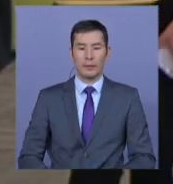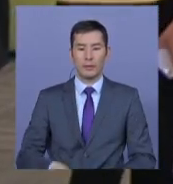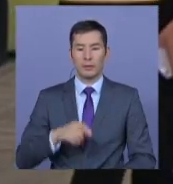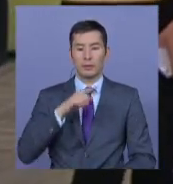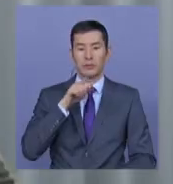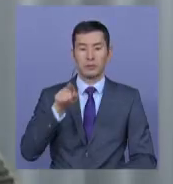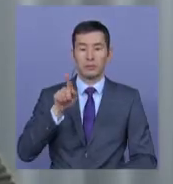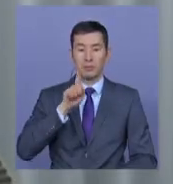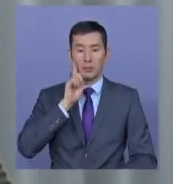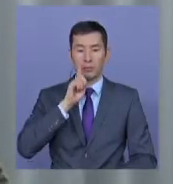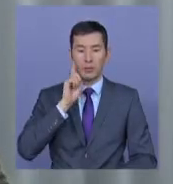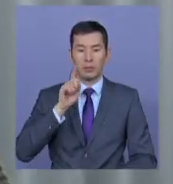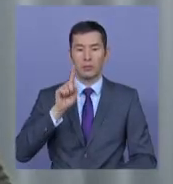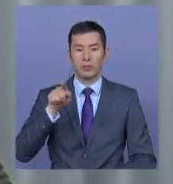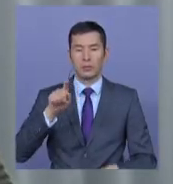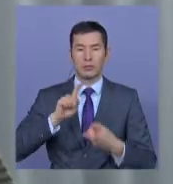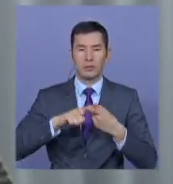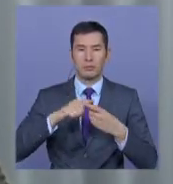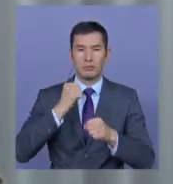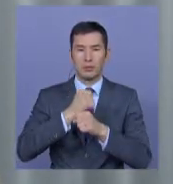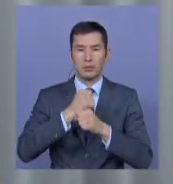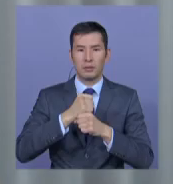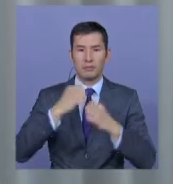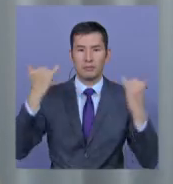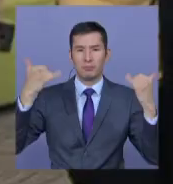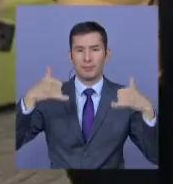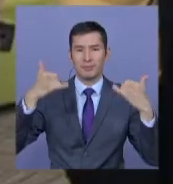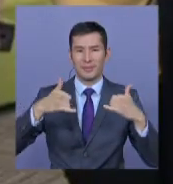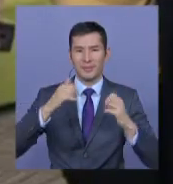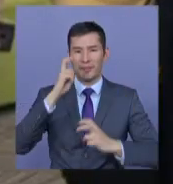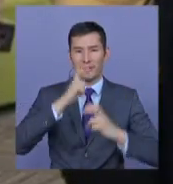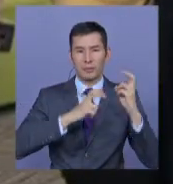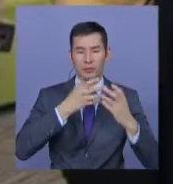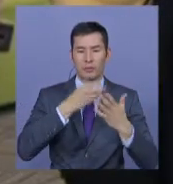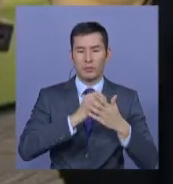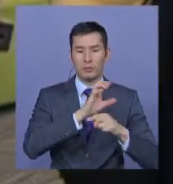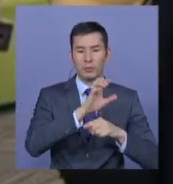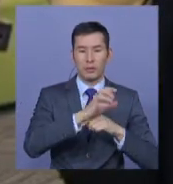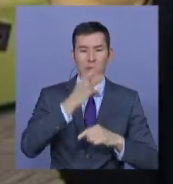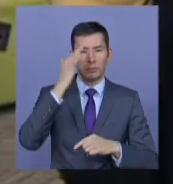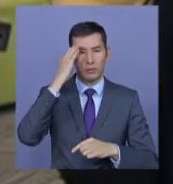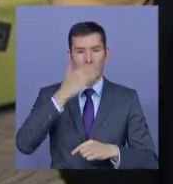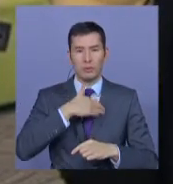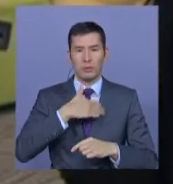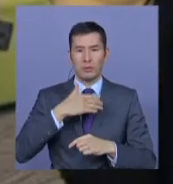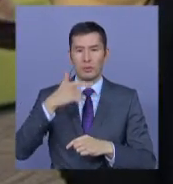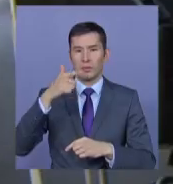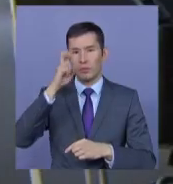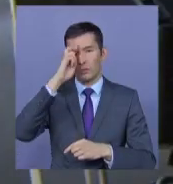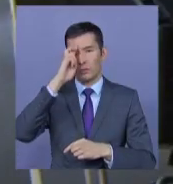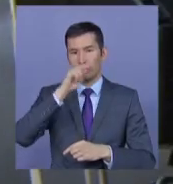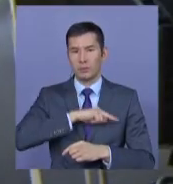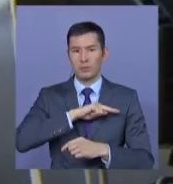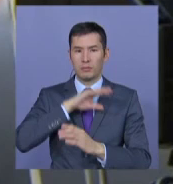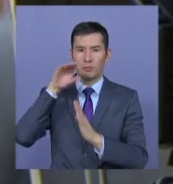табысты кәсіпкер. Бетон өнімдерін шығарумен айналысатын зауыттың директоры бизнесті былай қойып, мемлекеттік қызметке ауыспа қойды. Кәсіпте жеткен жетістігім жетерлік дейді.